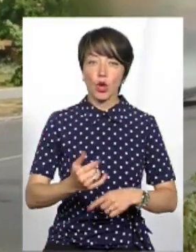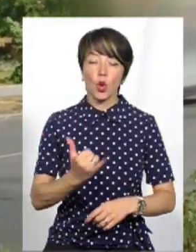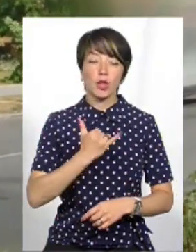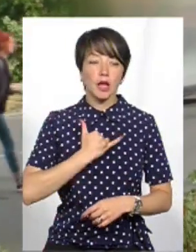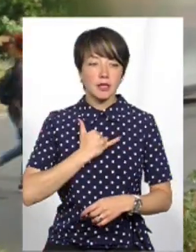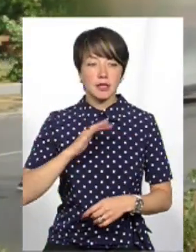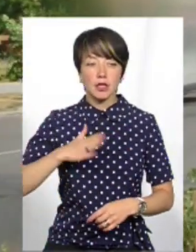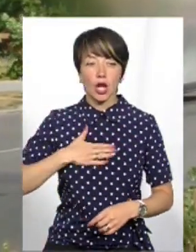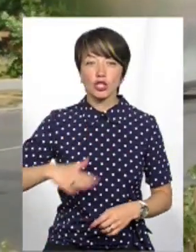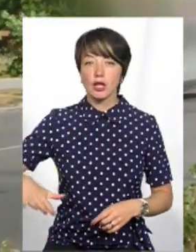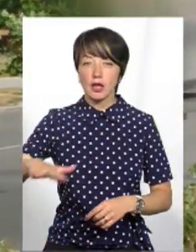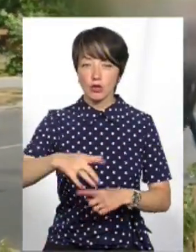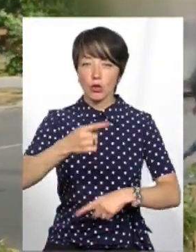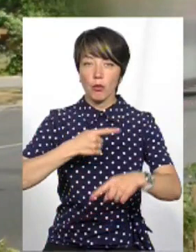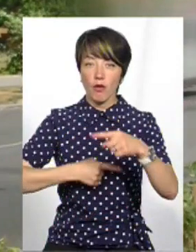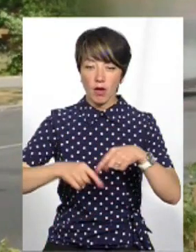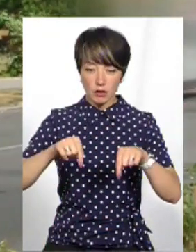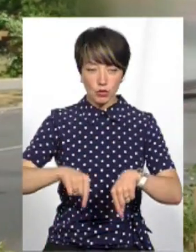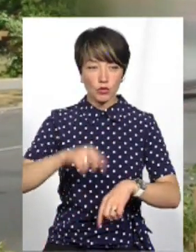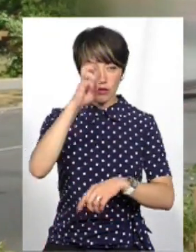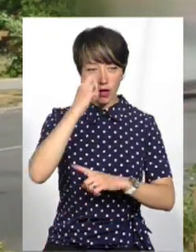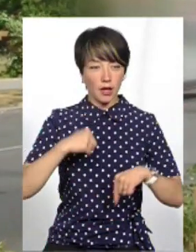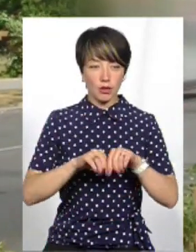наші території будуть повернуті теж до країни. Все.